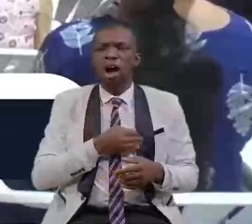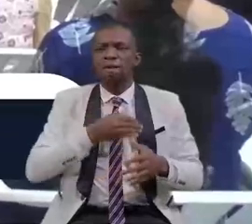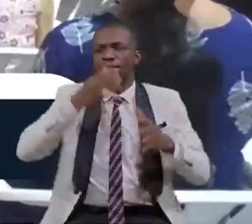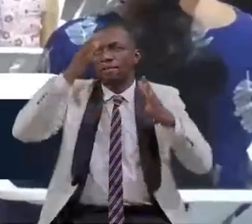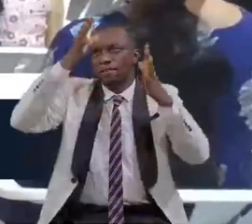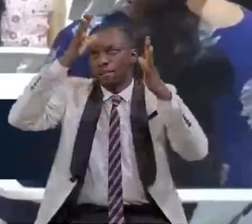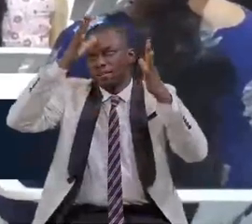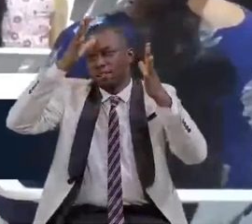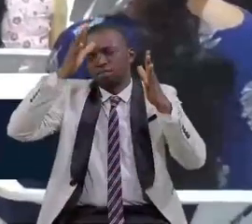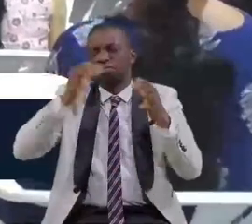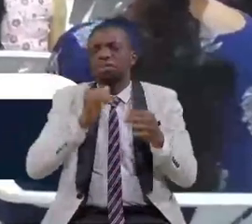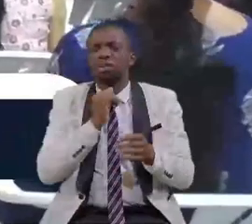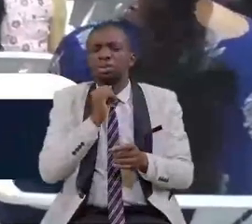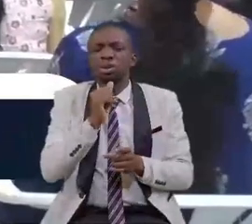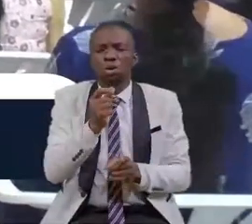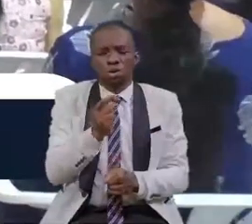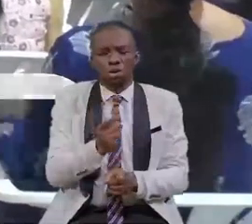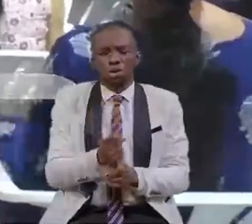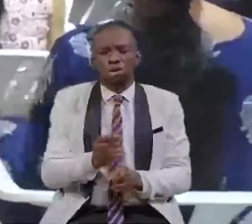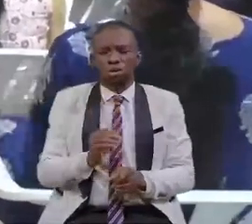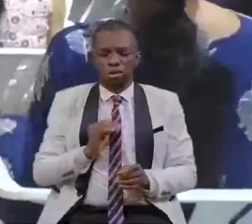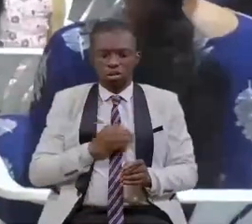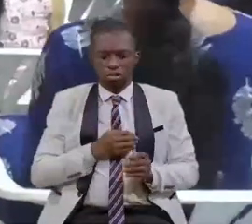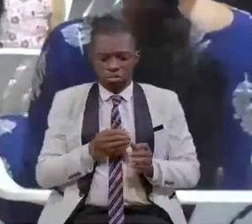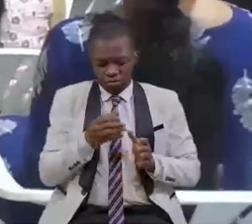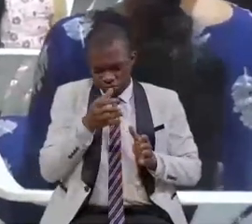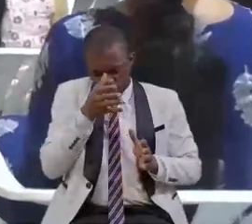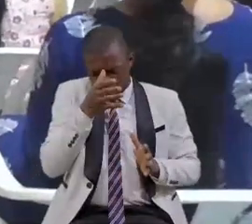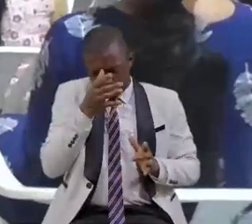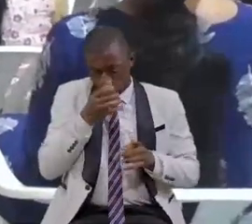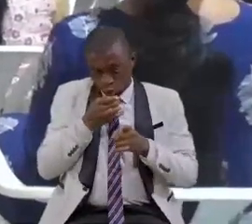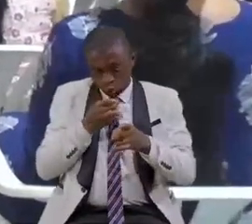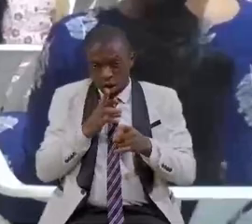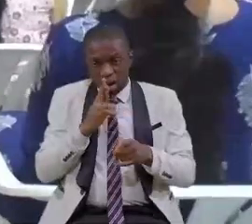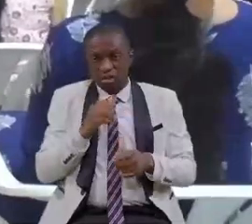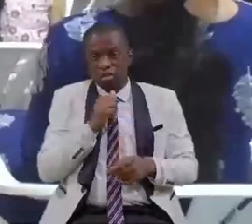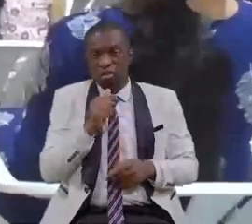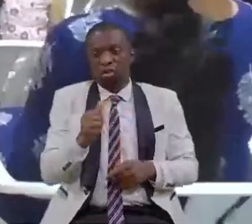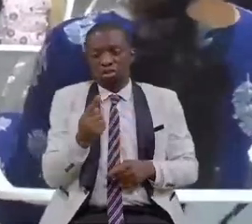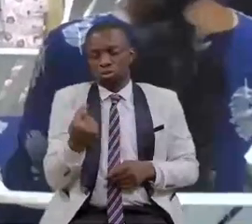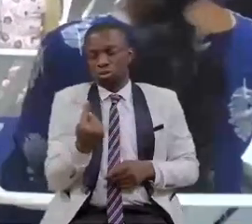Non seulement mon Père. Vous n'êtes pas le seul fils de Dieu.